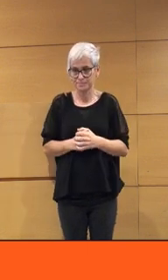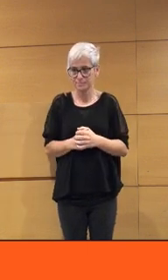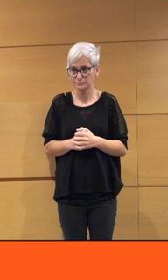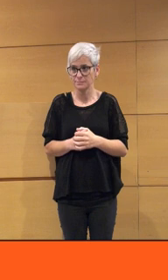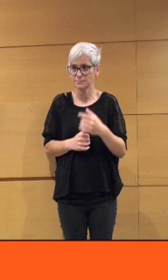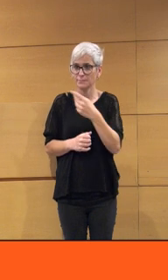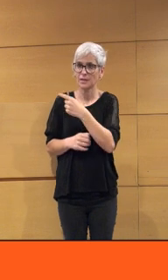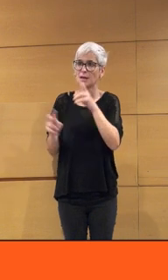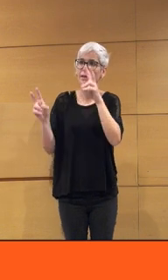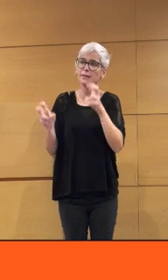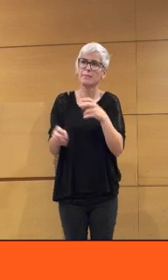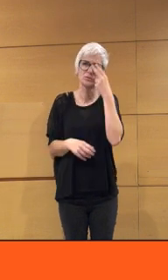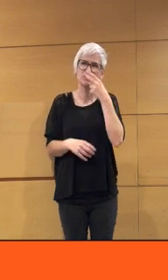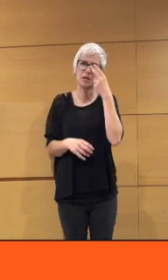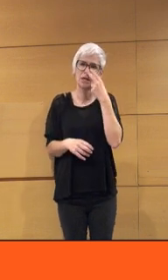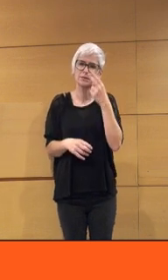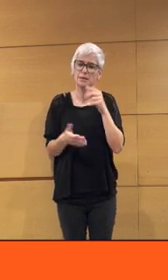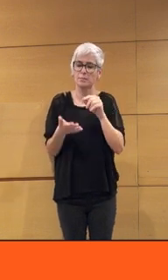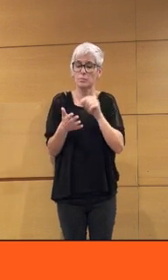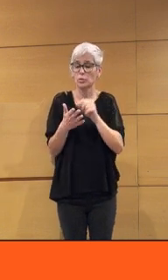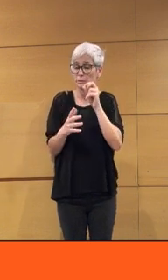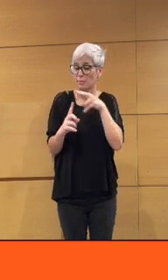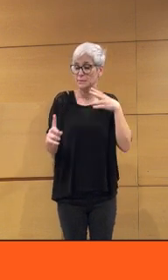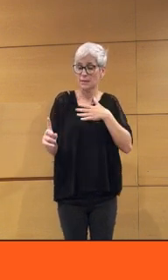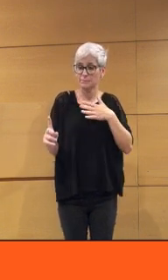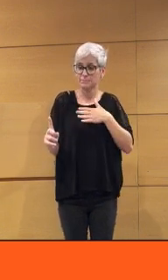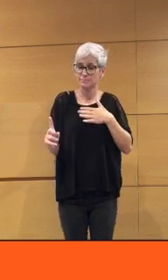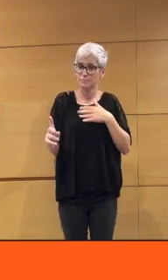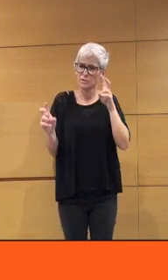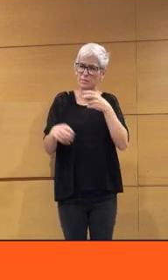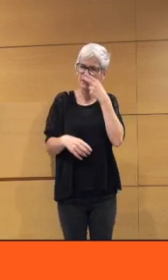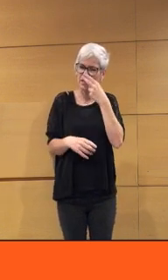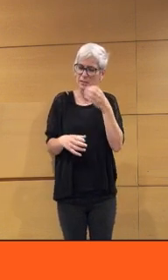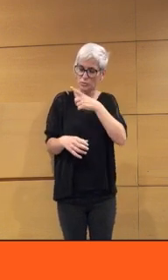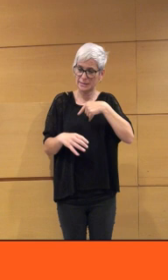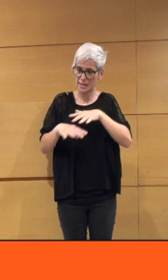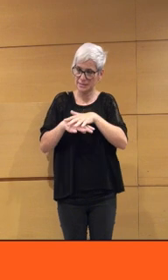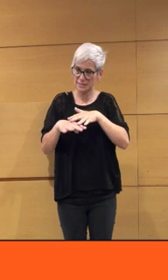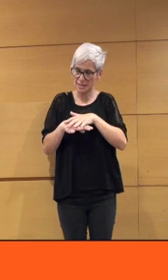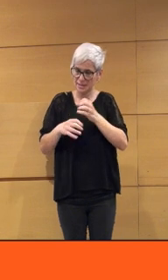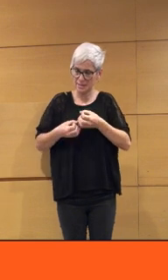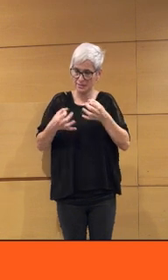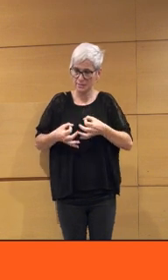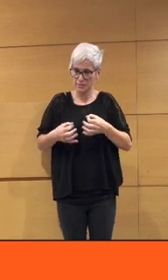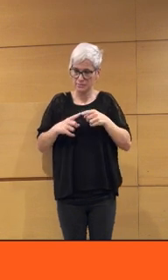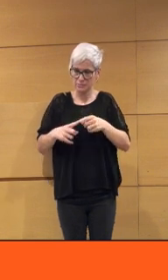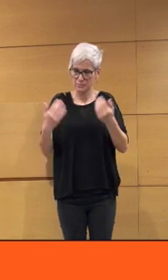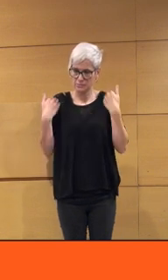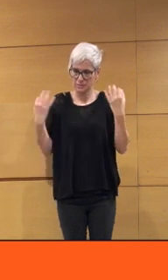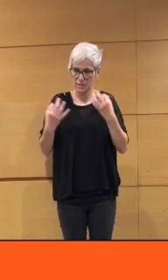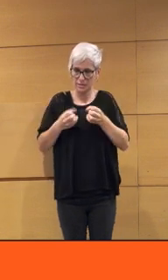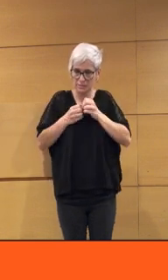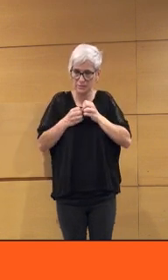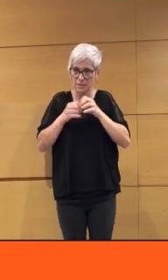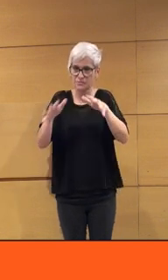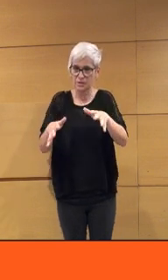ha una qüestió interessant des del meu punt de vista, que és que nosaltres, com a xarxa, hem de transferir, no, els resultats, però a vegades un